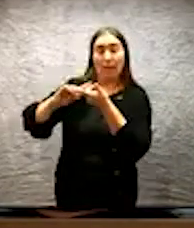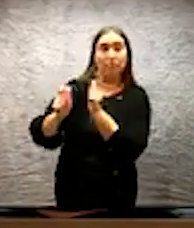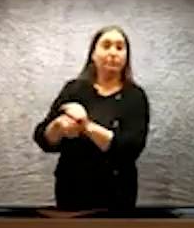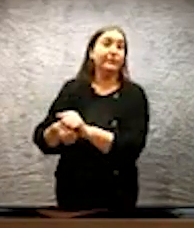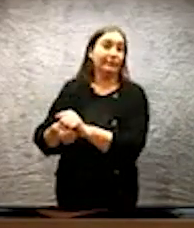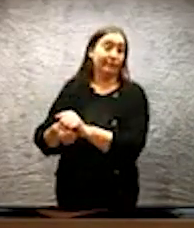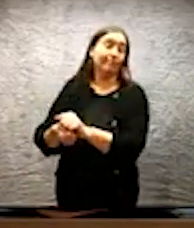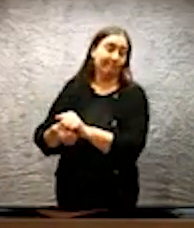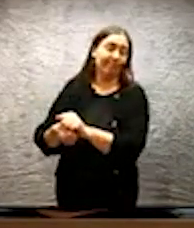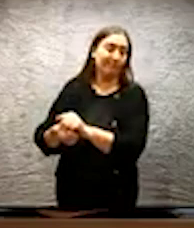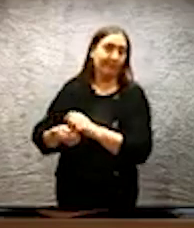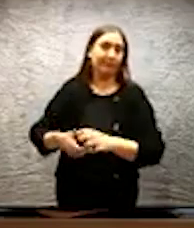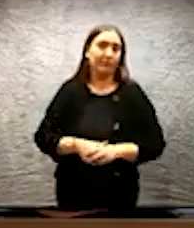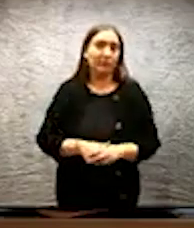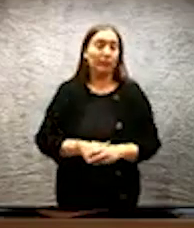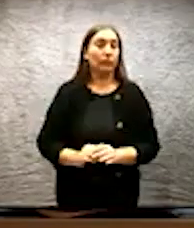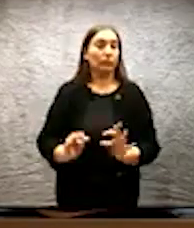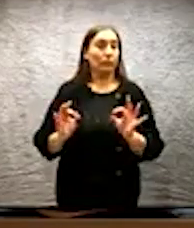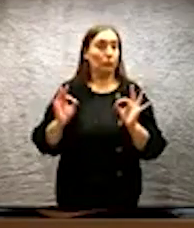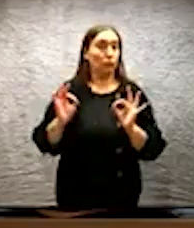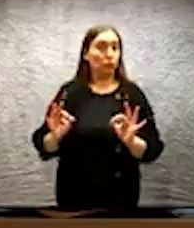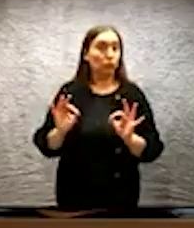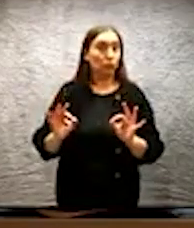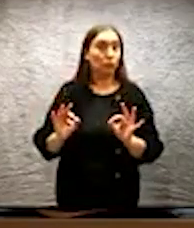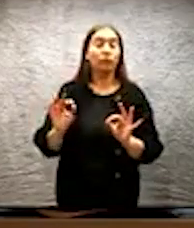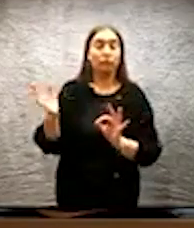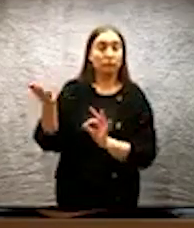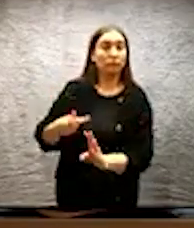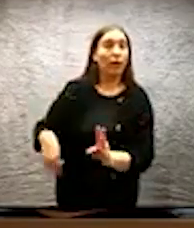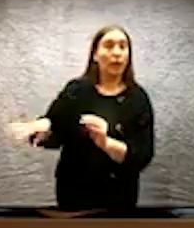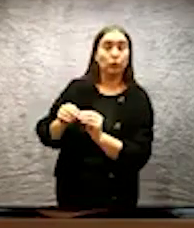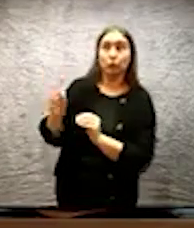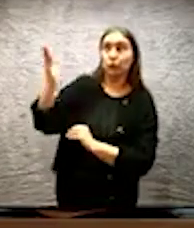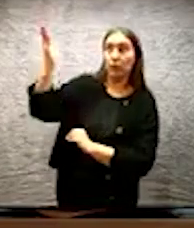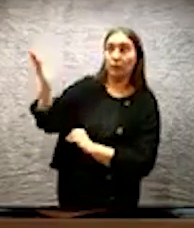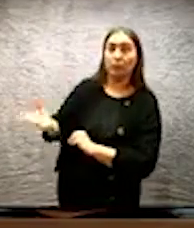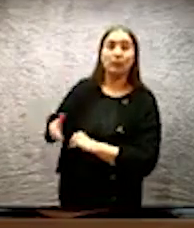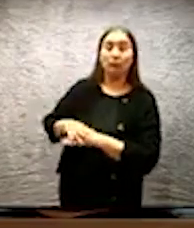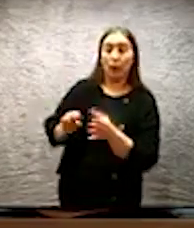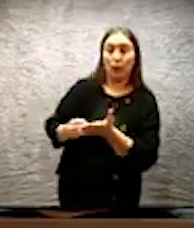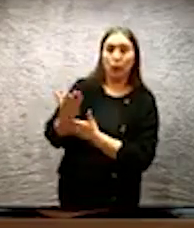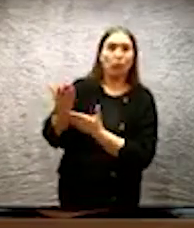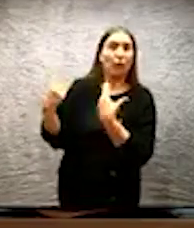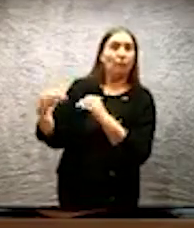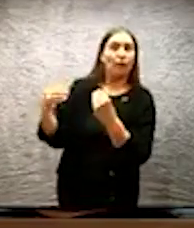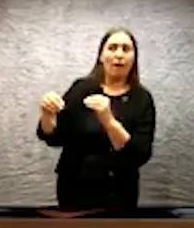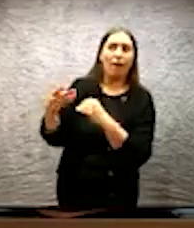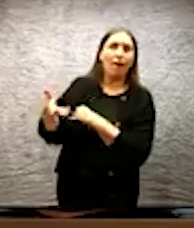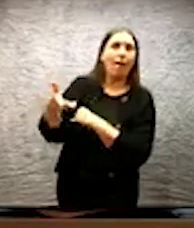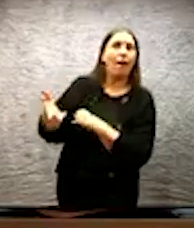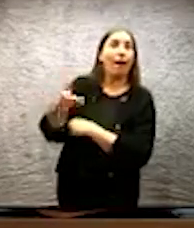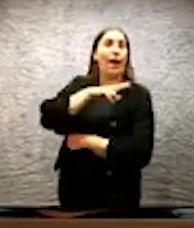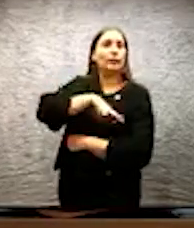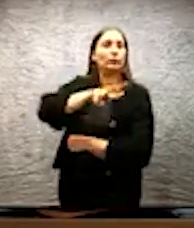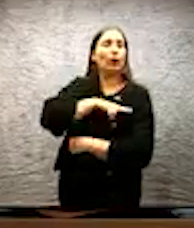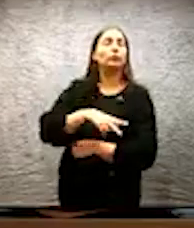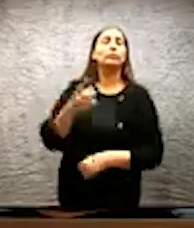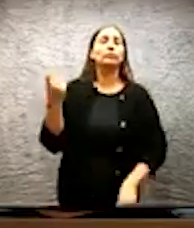parlions. Il s'agit donc d'y ajouter le nouveau marché des assurances, hein, qui porte le numéro